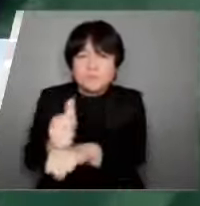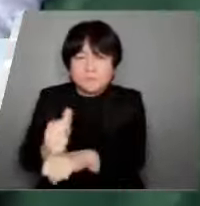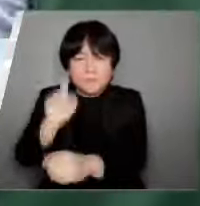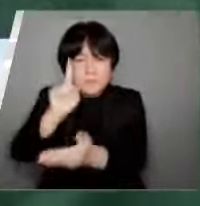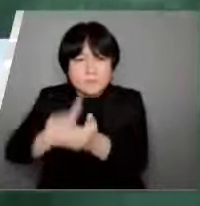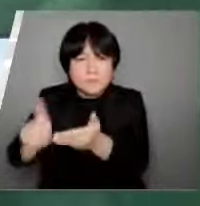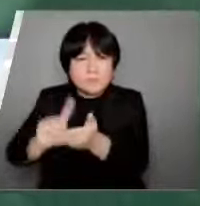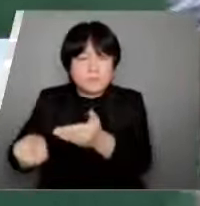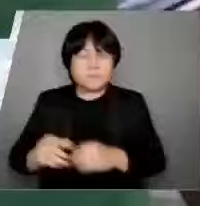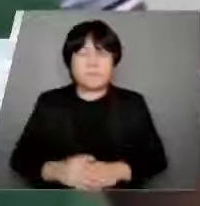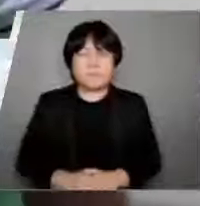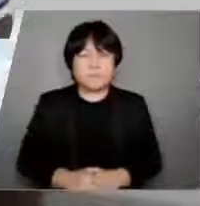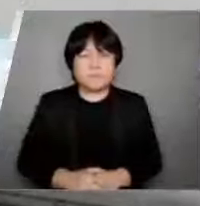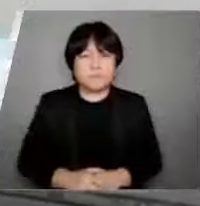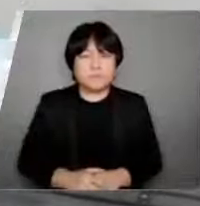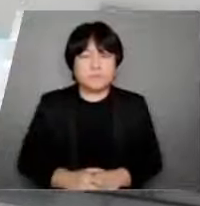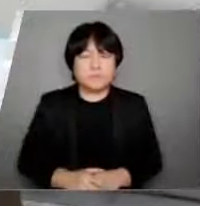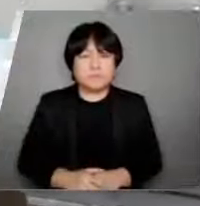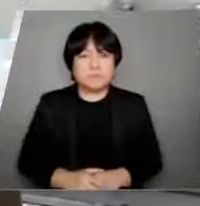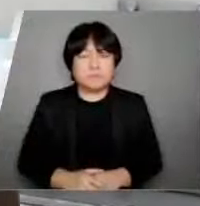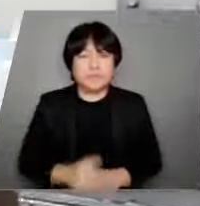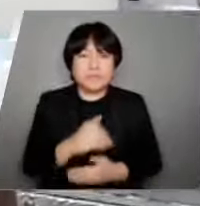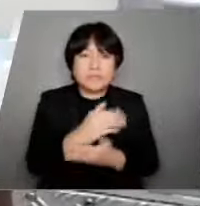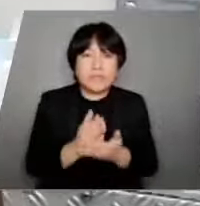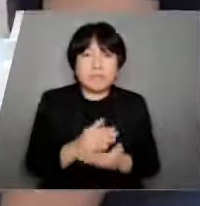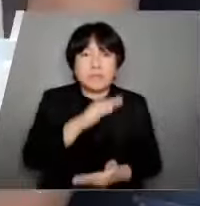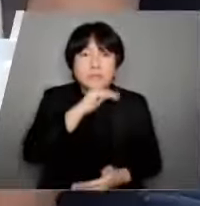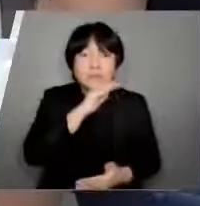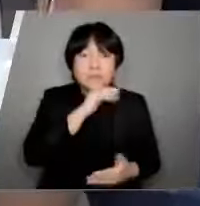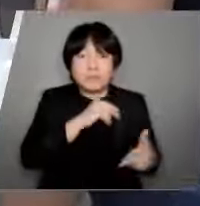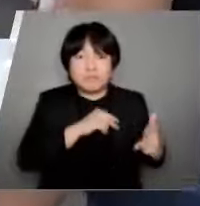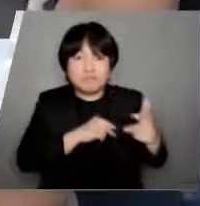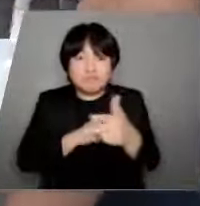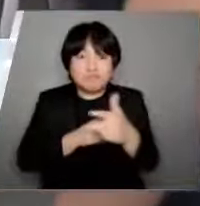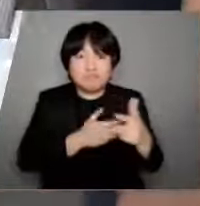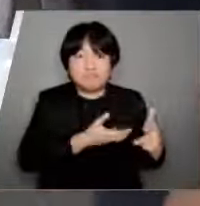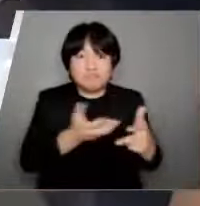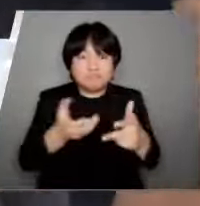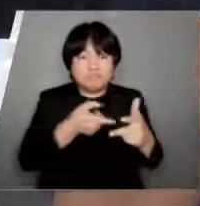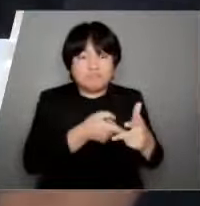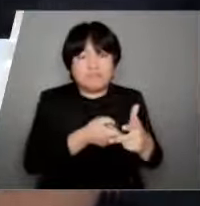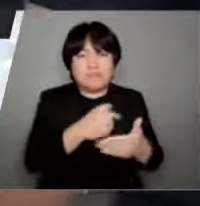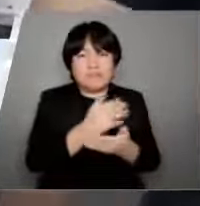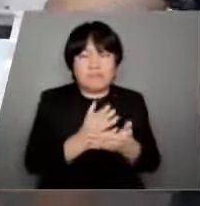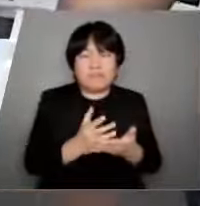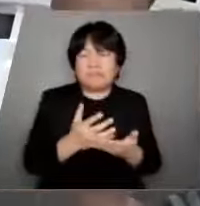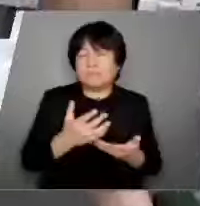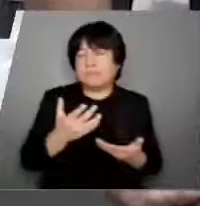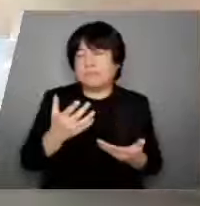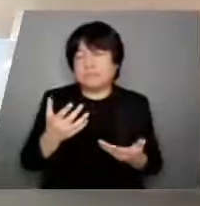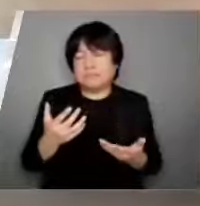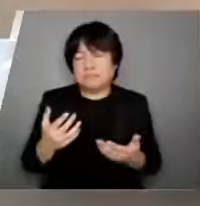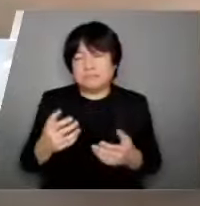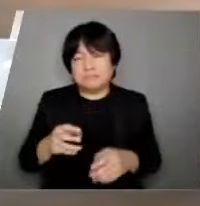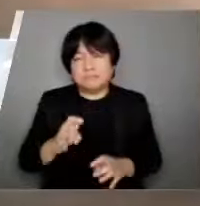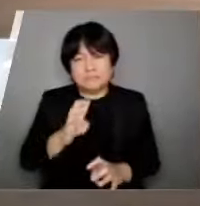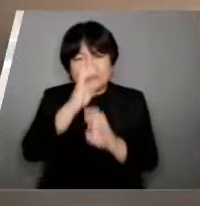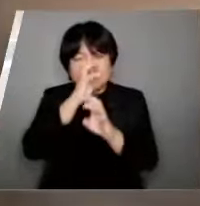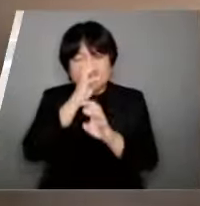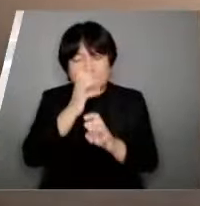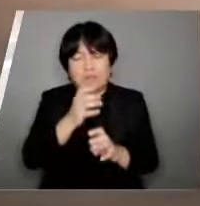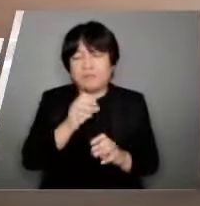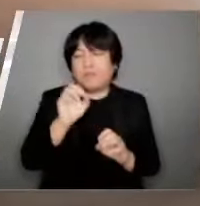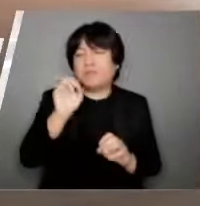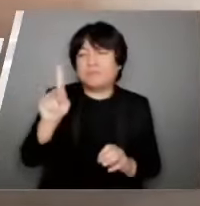Ang ilang nagbibiyahe ng baboy, umaaray na raw sa higpit ng mga inspection pero wala raw magawa kung hindi sumunod. Mahirap talaga sir